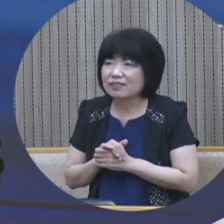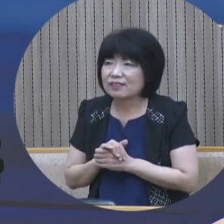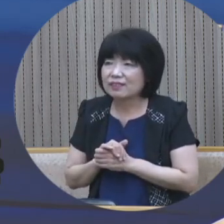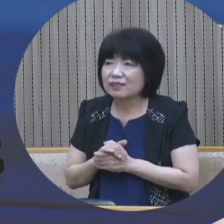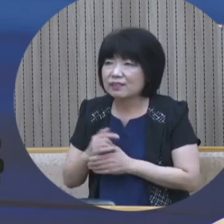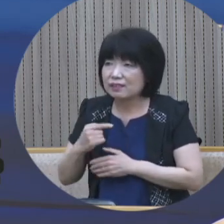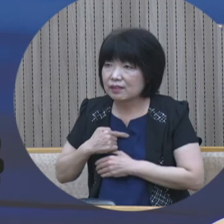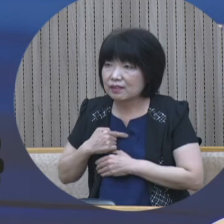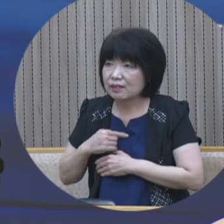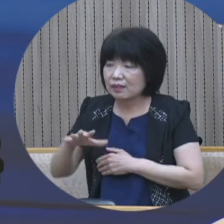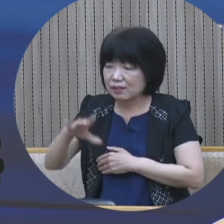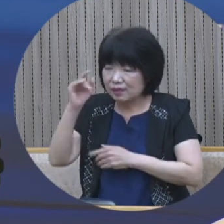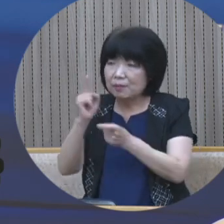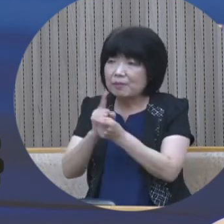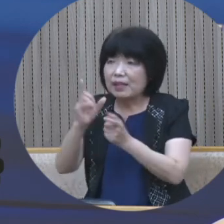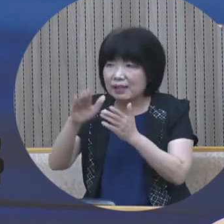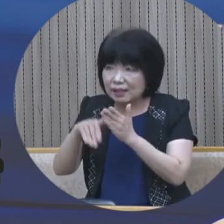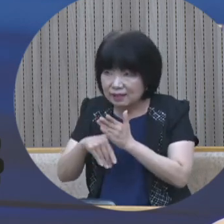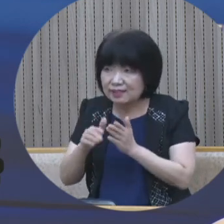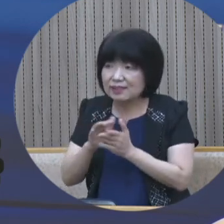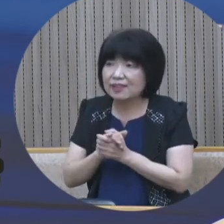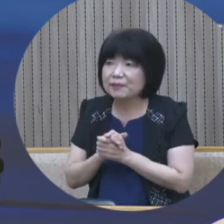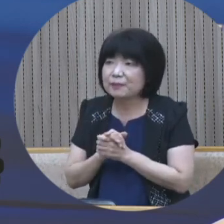제가 처음 만났을 때